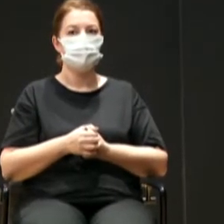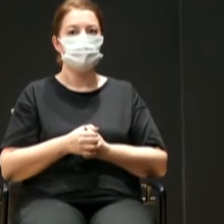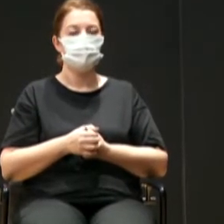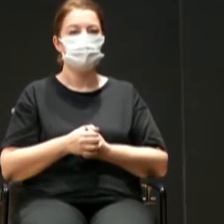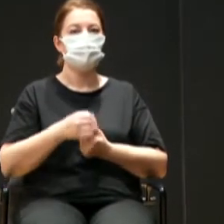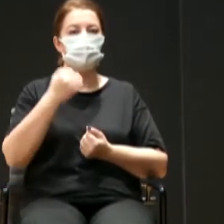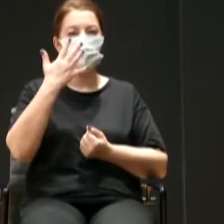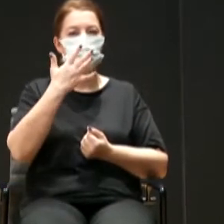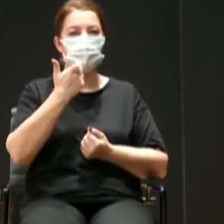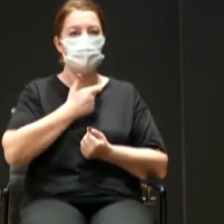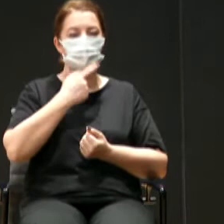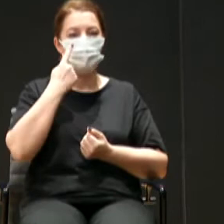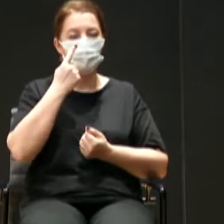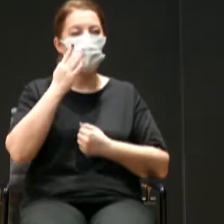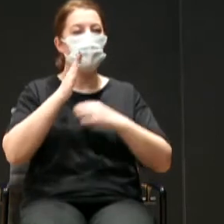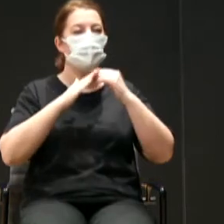Beşinci madde Yapı Kontrol Müdürlüğü.